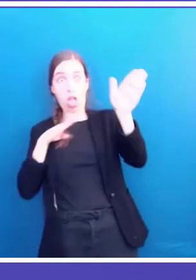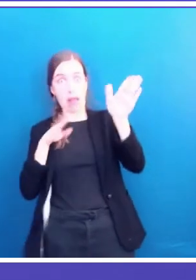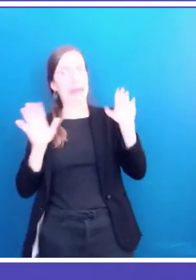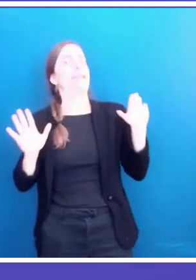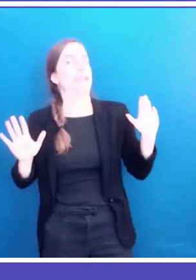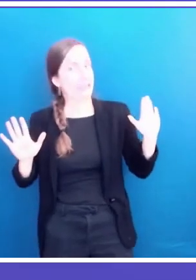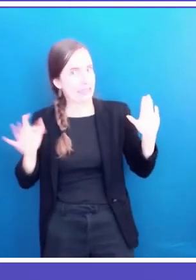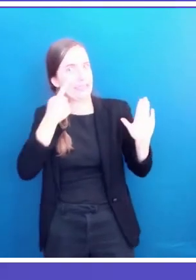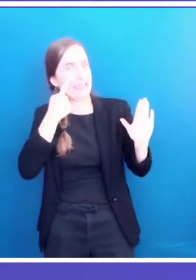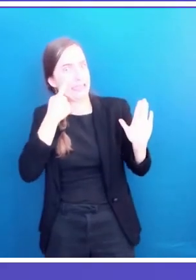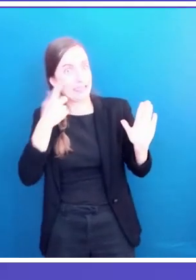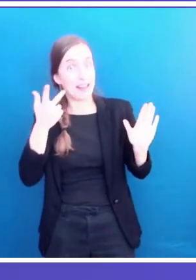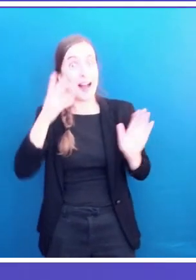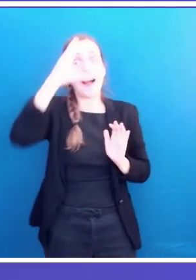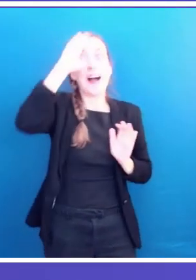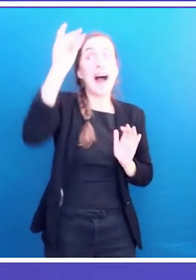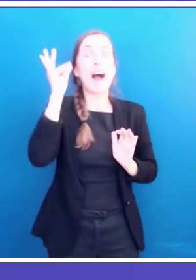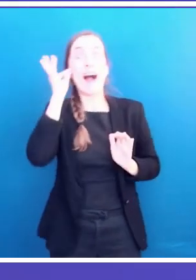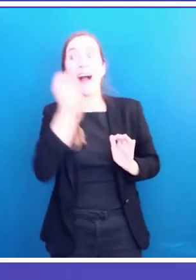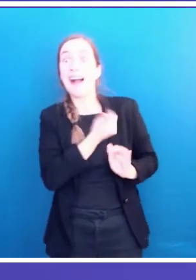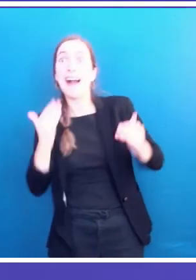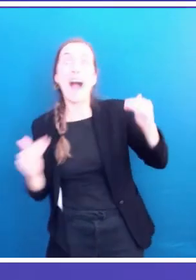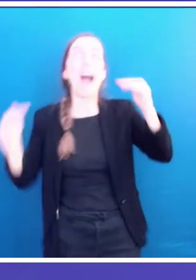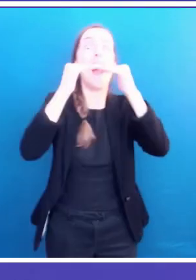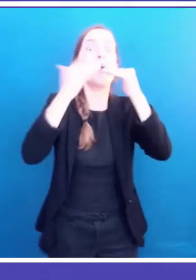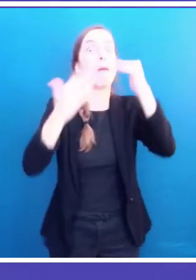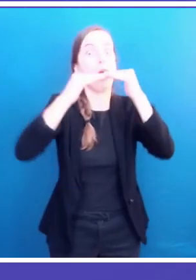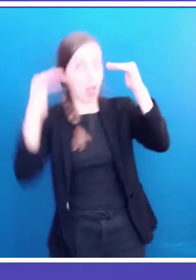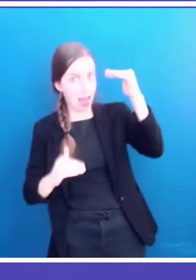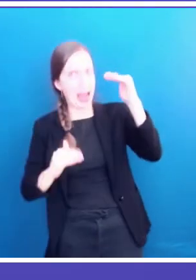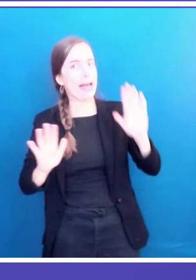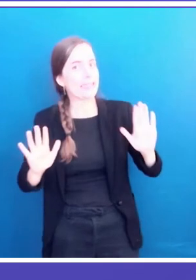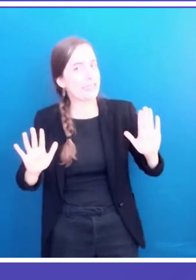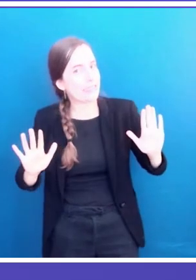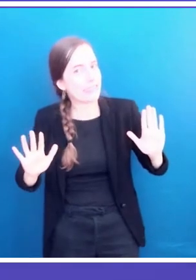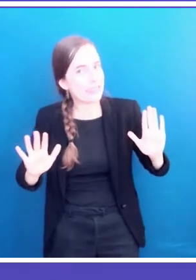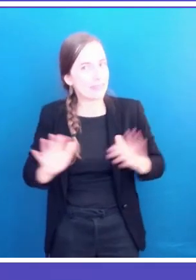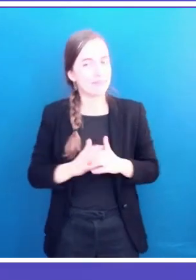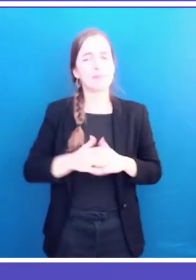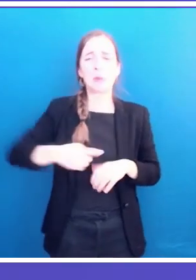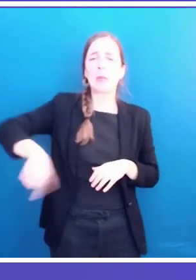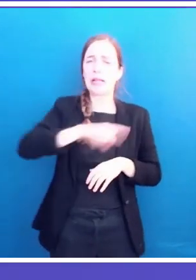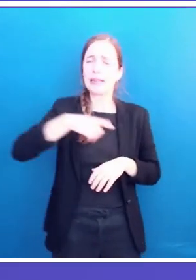بين الجنسين. وندرك تماماً أنه في أوقات الأزمات، مهما كانت أزمات صحية أو حتى النزاعات المسلحة